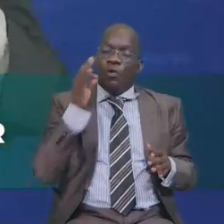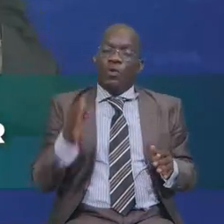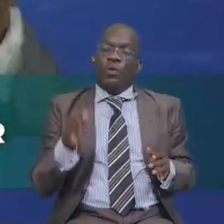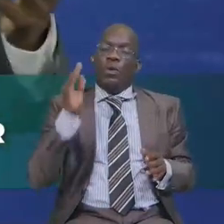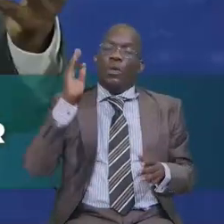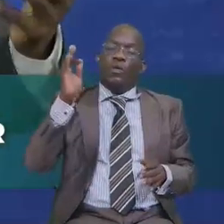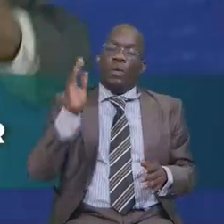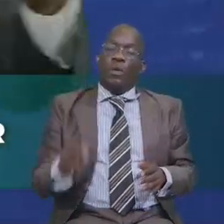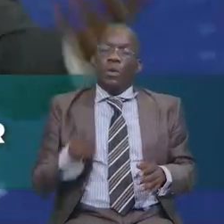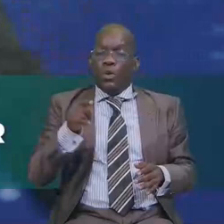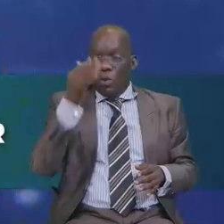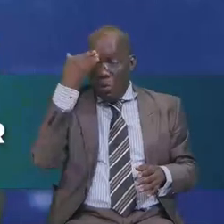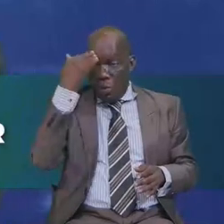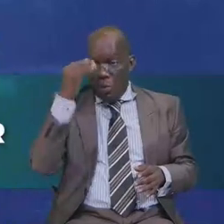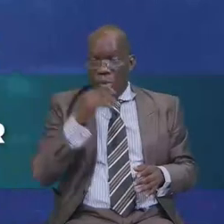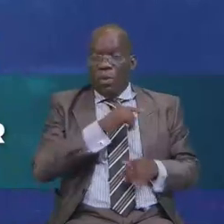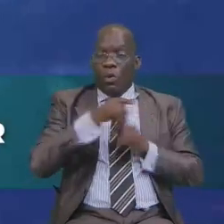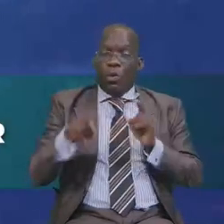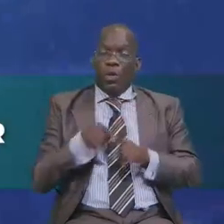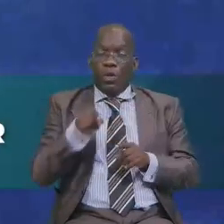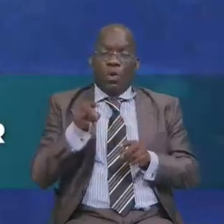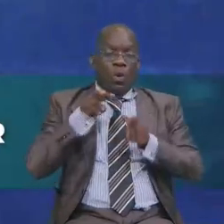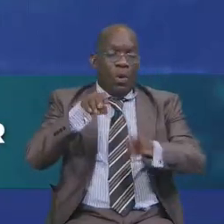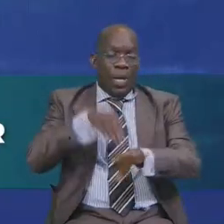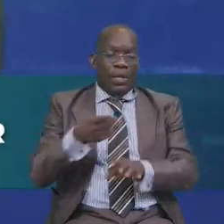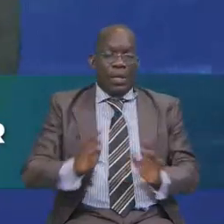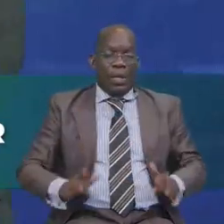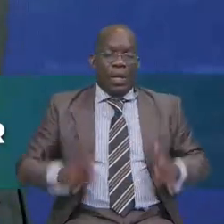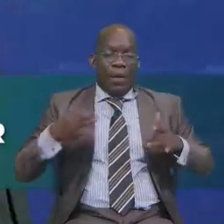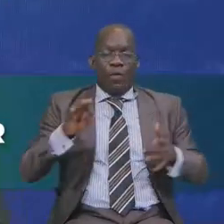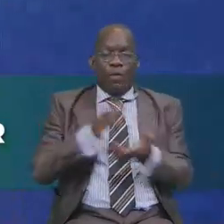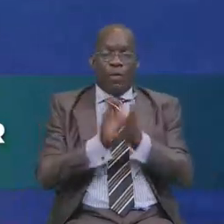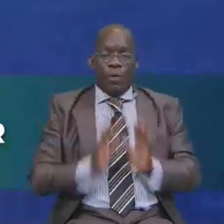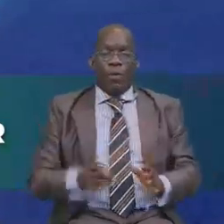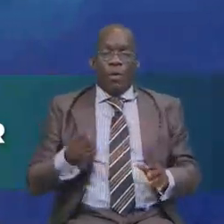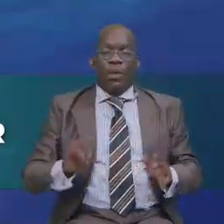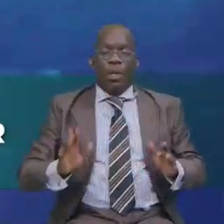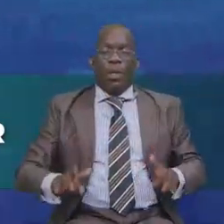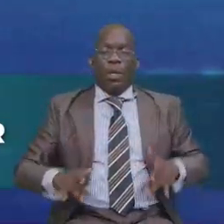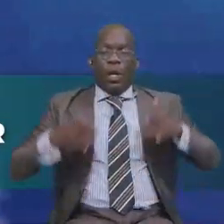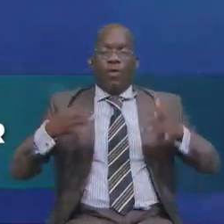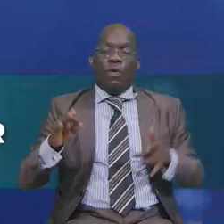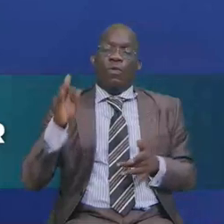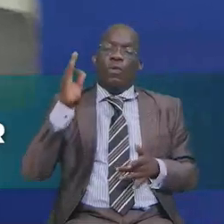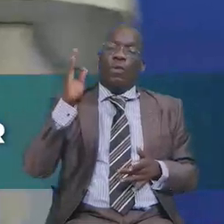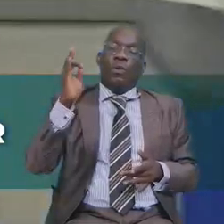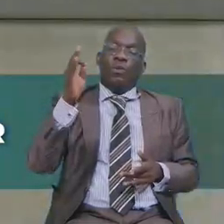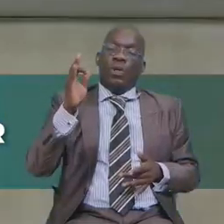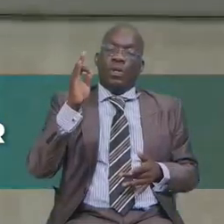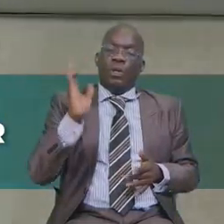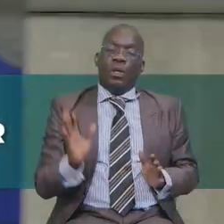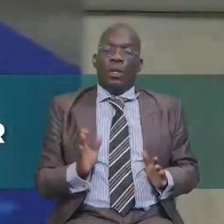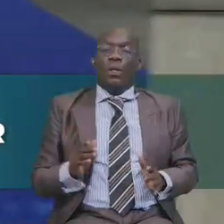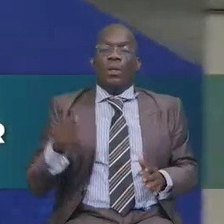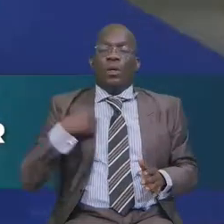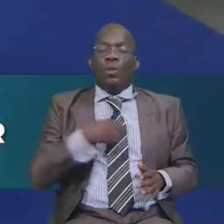La consécration totale pour l'évangélisation fructueuse. Quand on voit la vie des croyants et des ministres,